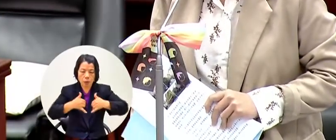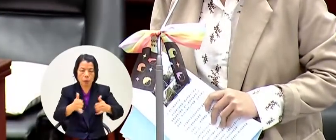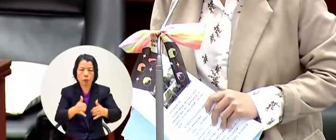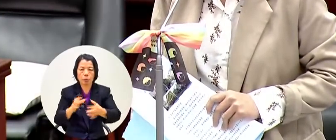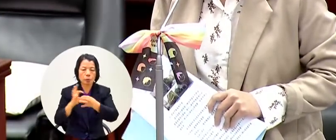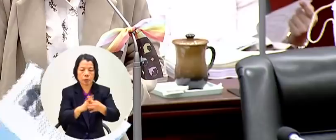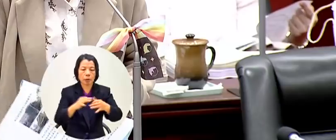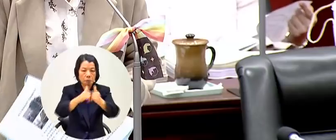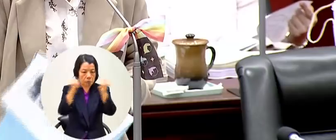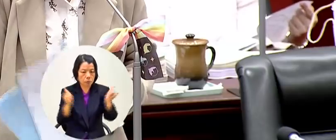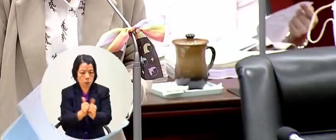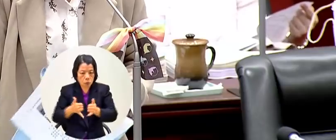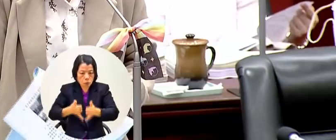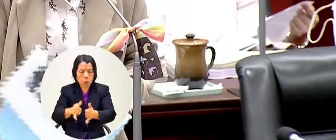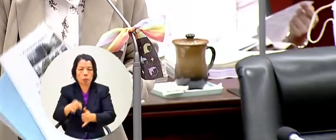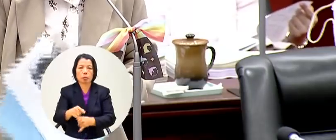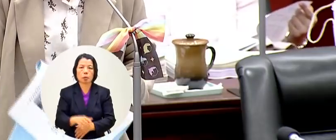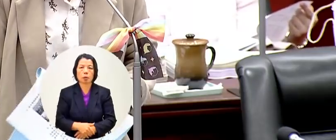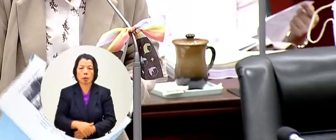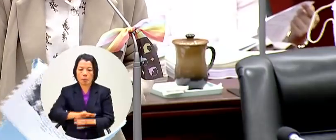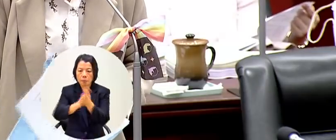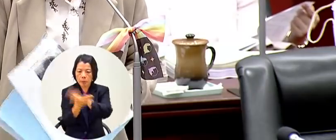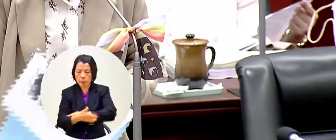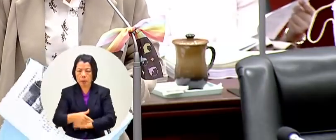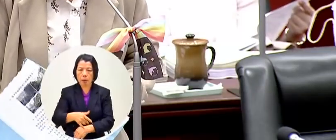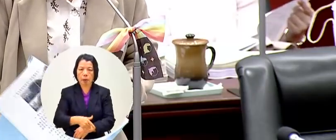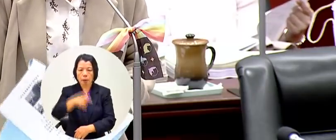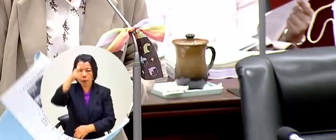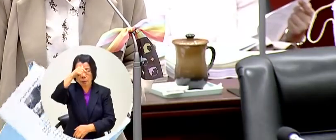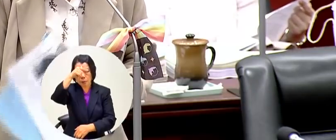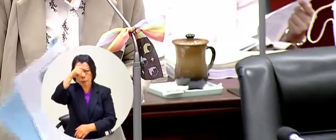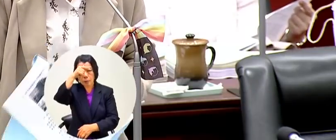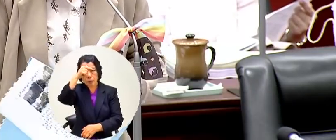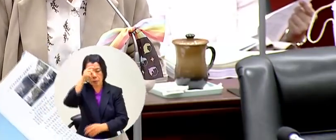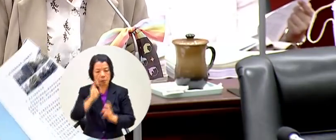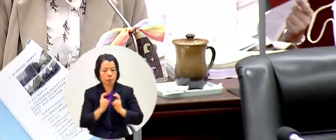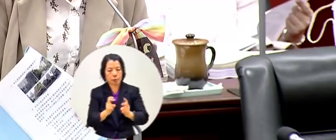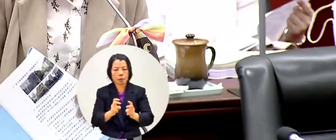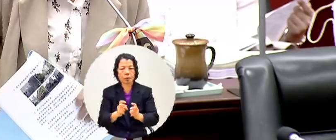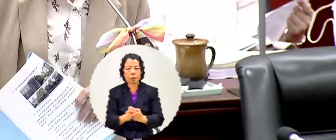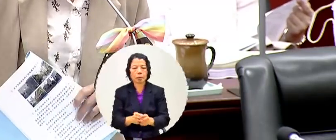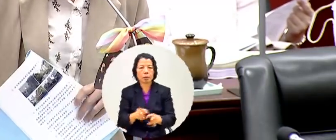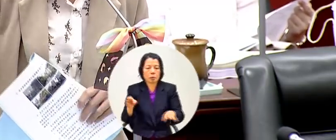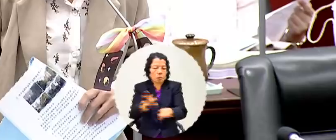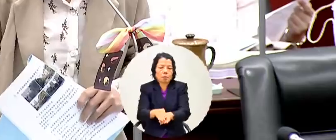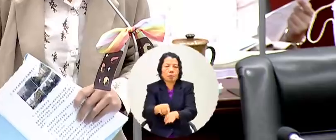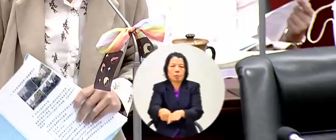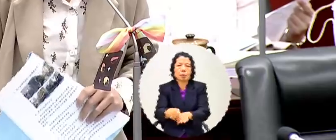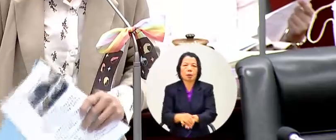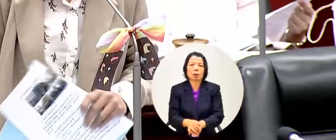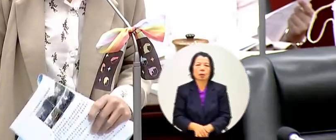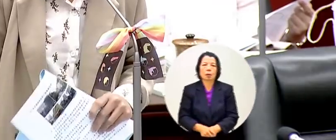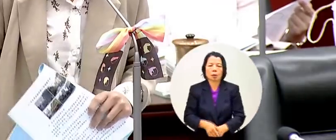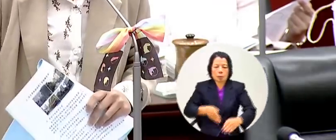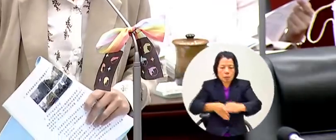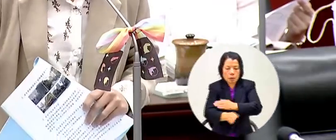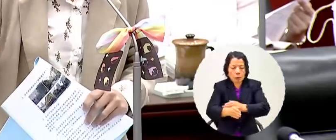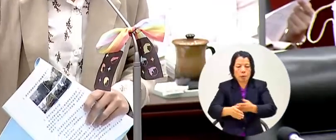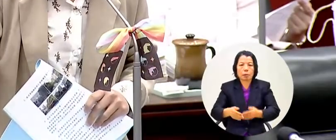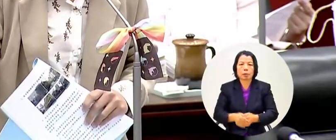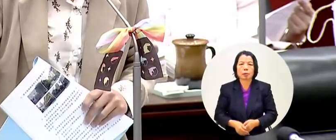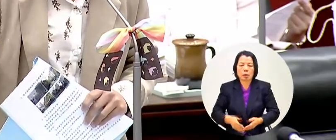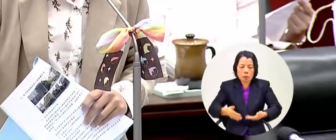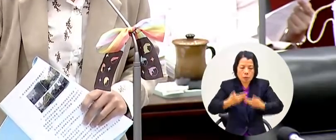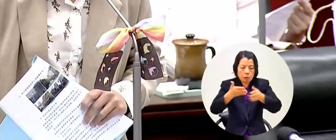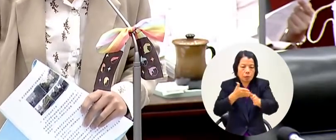得跟黄线是重叠的，我就好奇说地上有轻轨，地下有捷运，未来到底要怎么走？为什么地上跟地下都会有？然